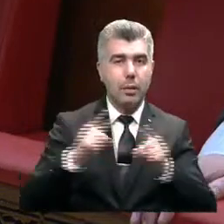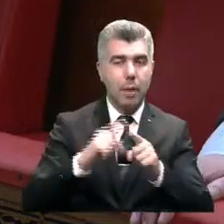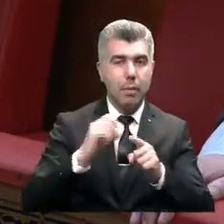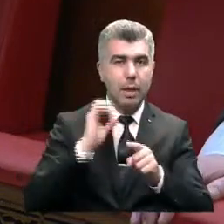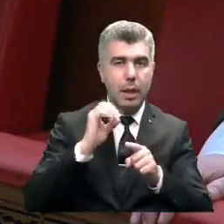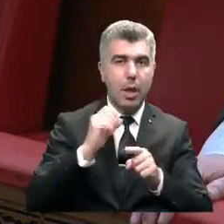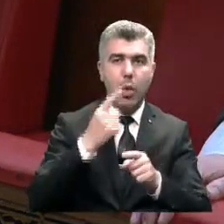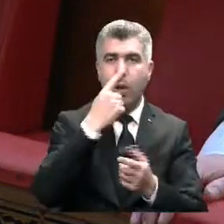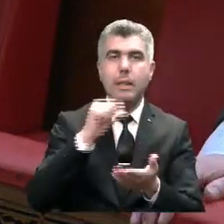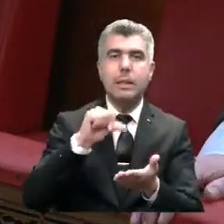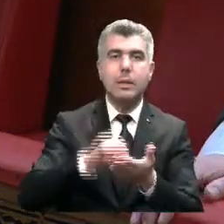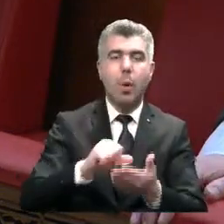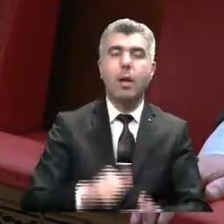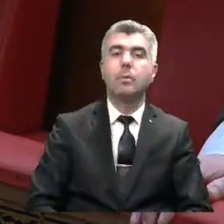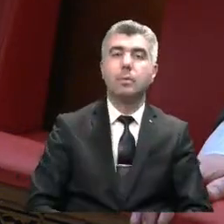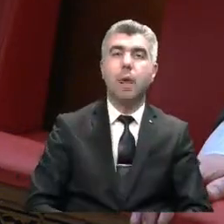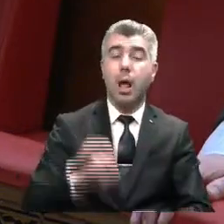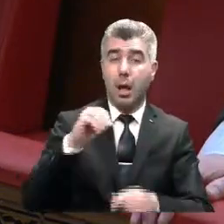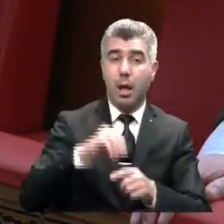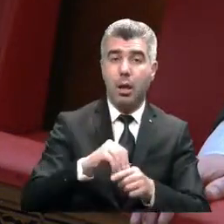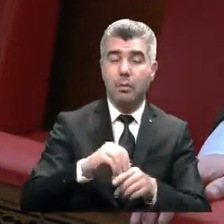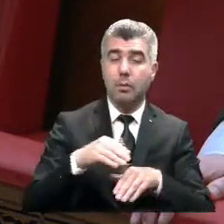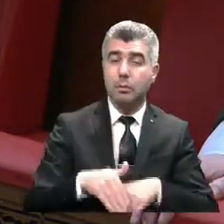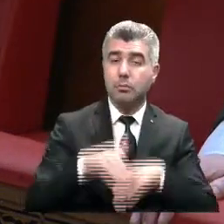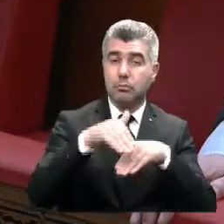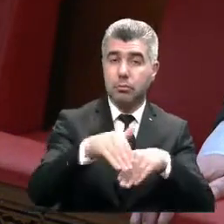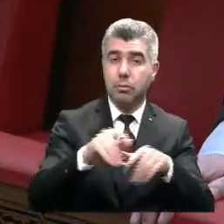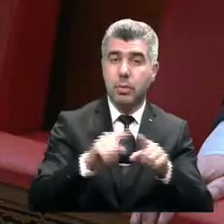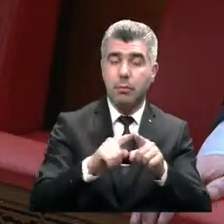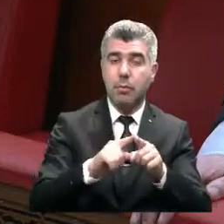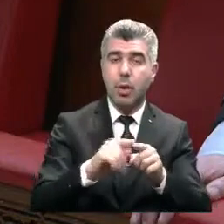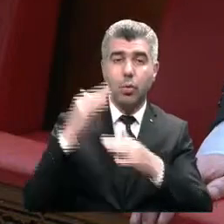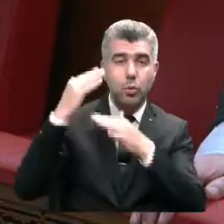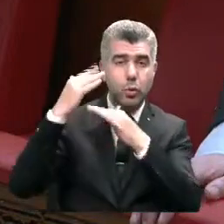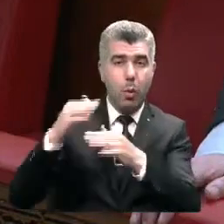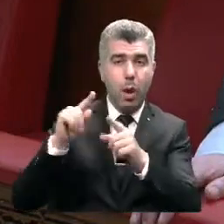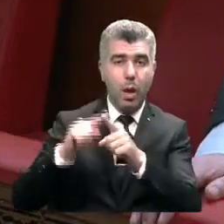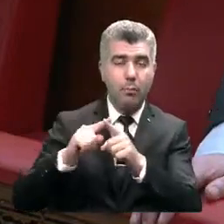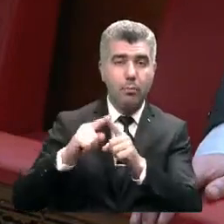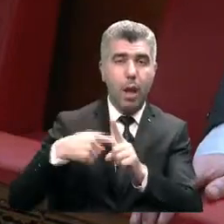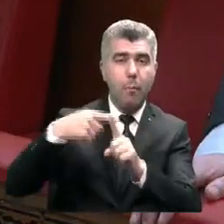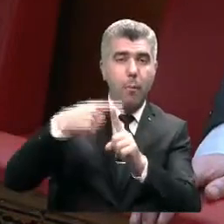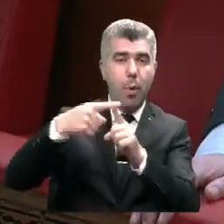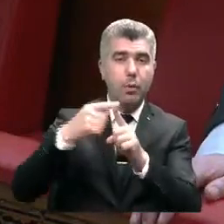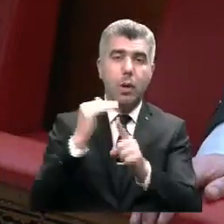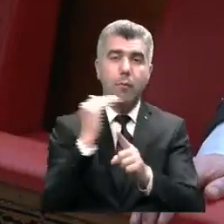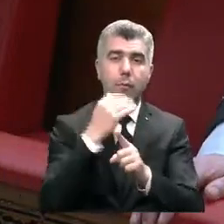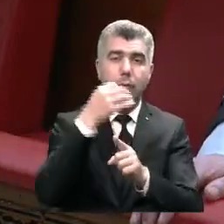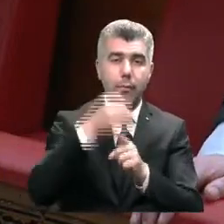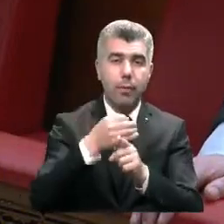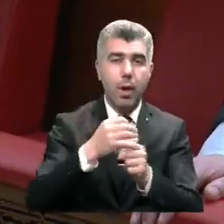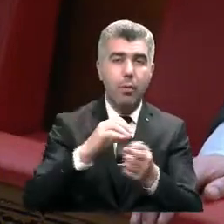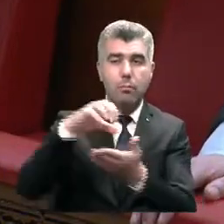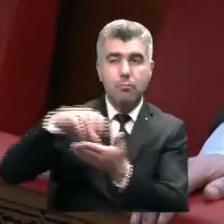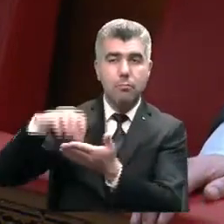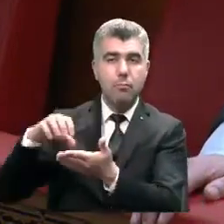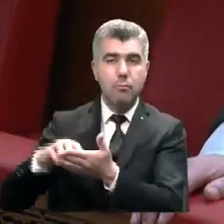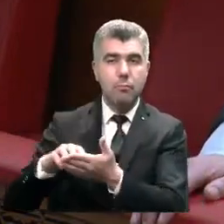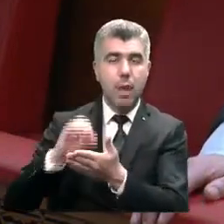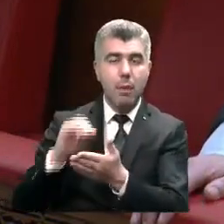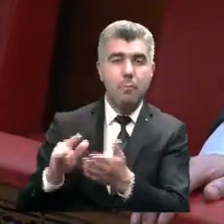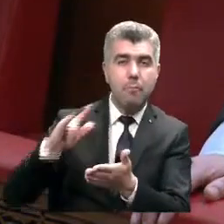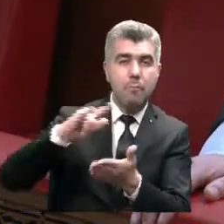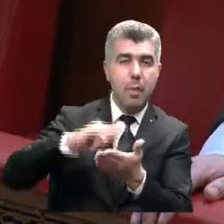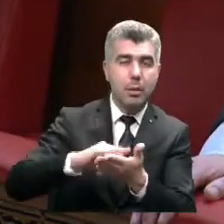تطوان وباش يواكب خريطه الطريق القطاع السياحه واحد النمو سريع اللي عرفوه بعض